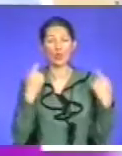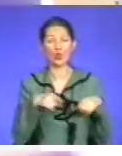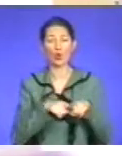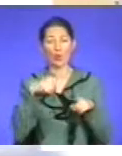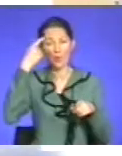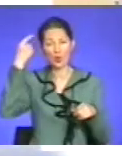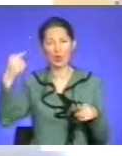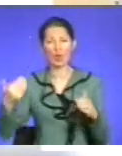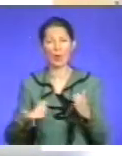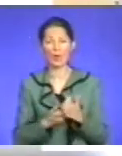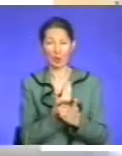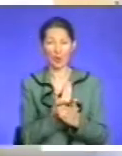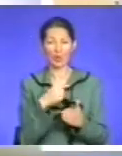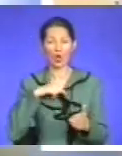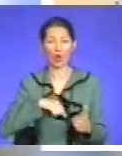відновленню.